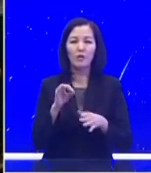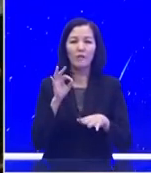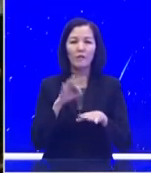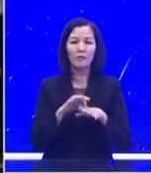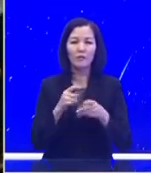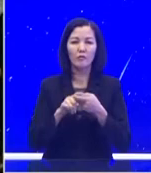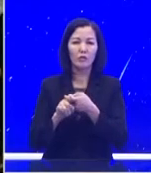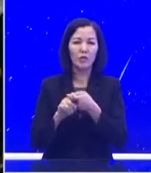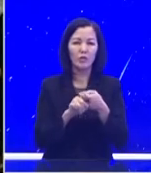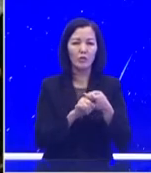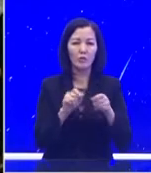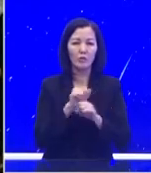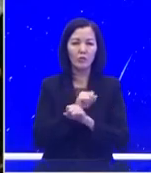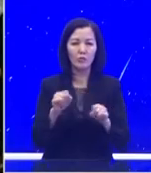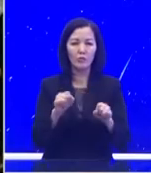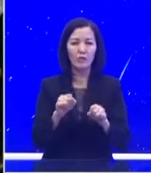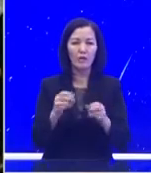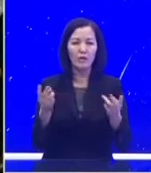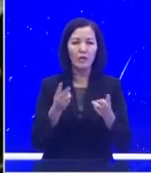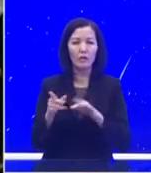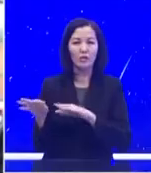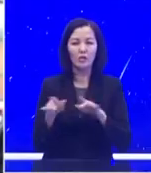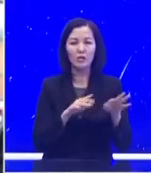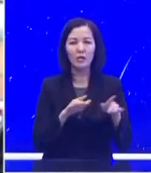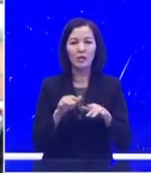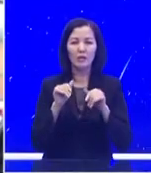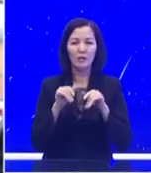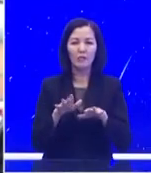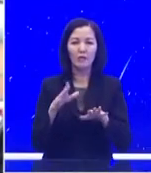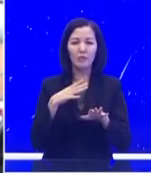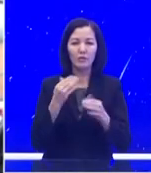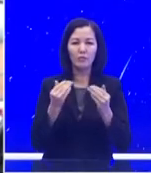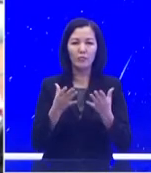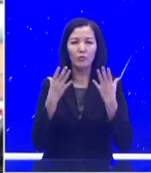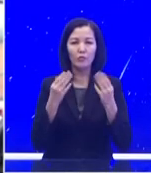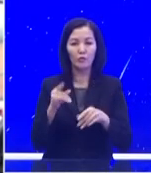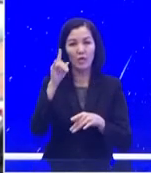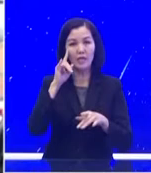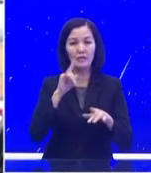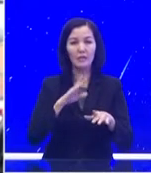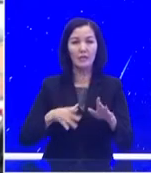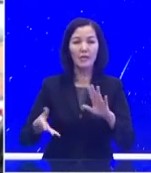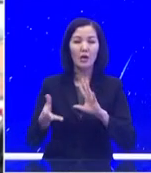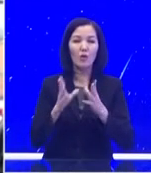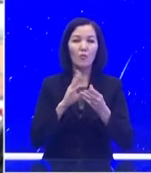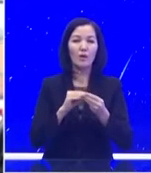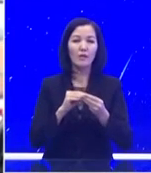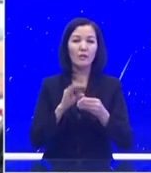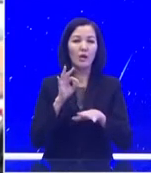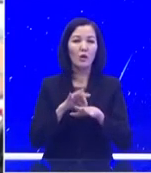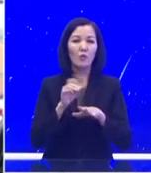таралуына жол бермеу бойынша барлық қажетті шаралар қабылдап жатыр. Бүгінгі күнде Қазақстан аумағында коронавирусқа